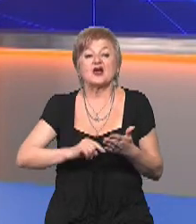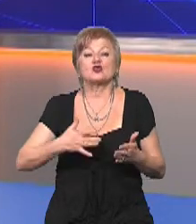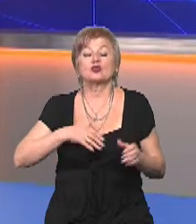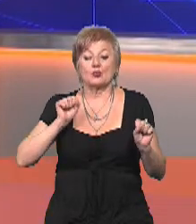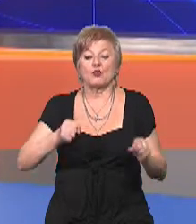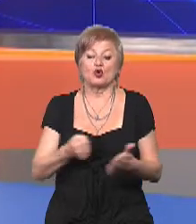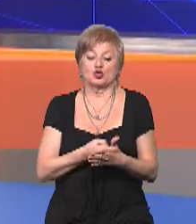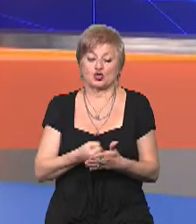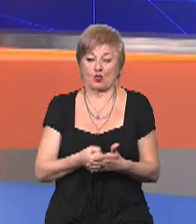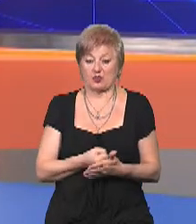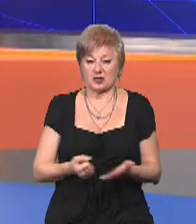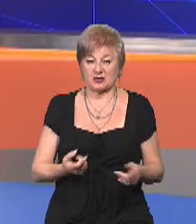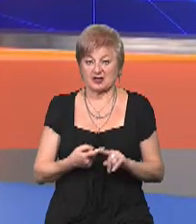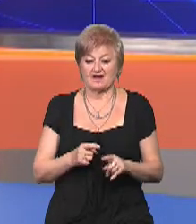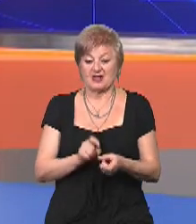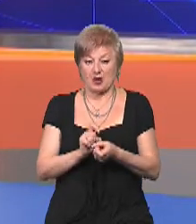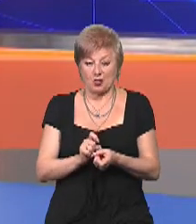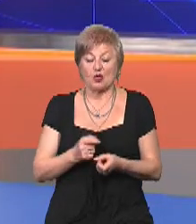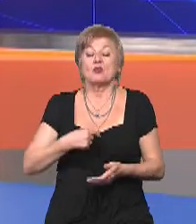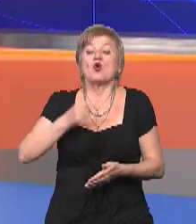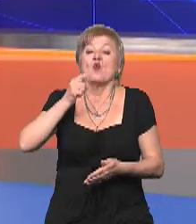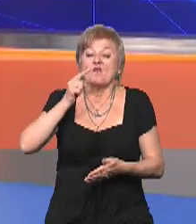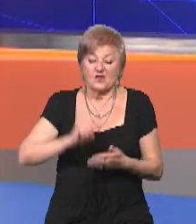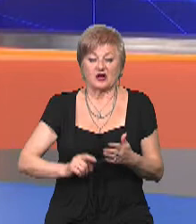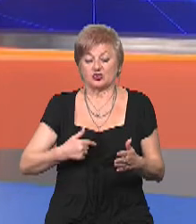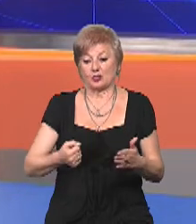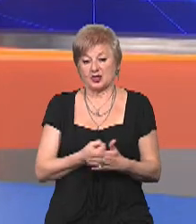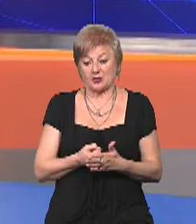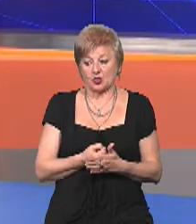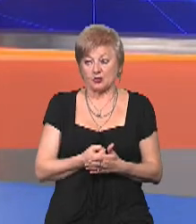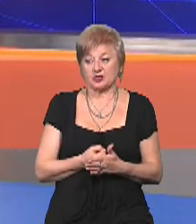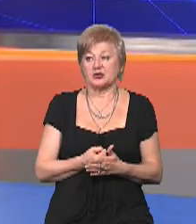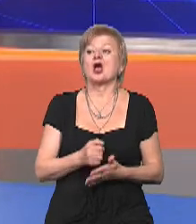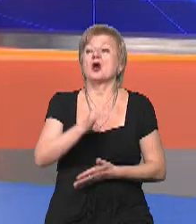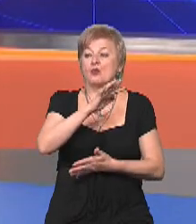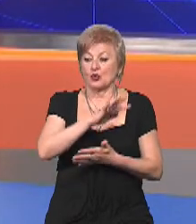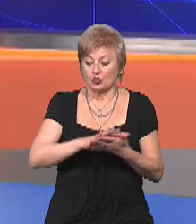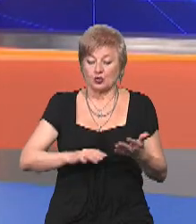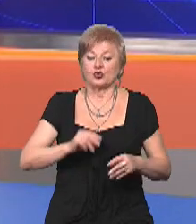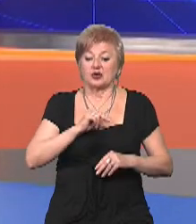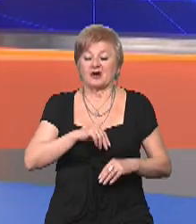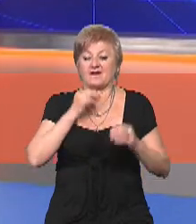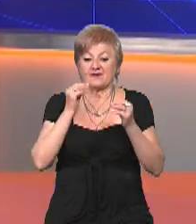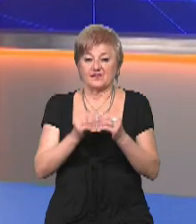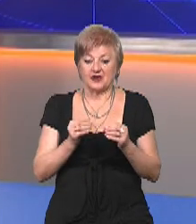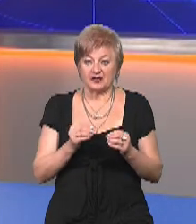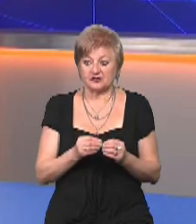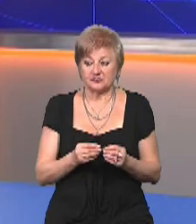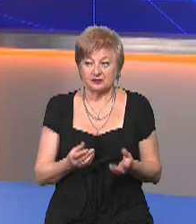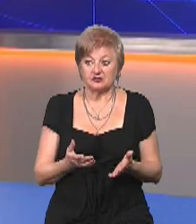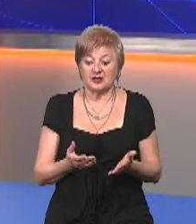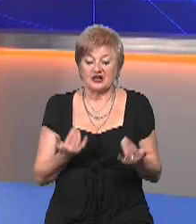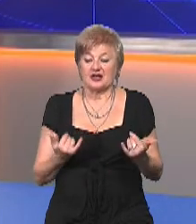добьемся в этой борьбе. Мы в этом уверены, что мы добьемся. Вот. Продолжают работать пока на тех же объемах, которые